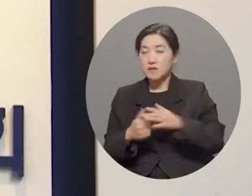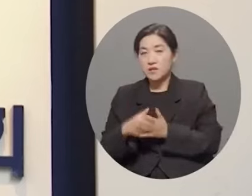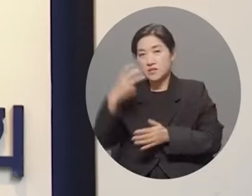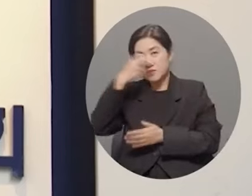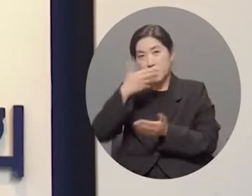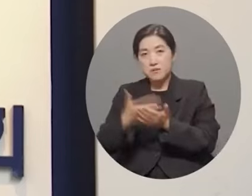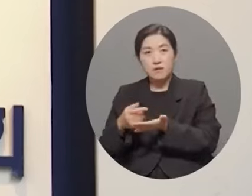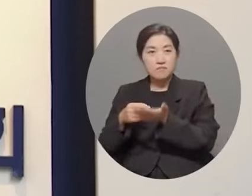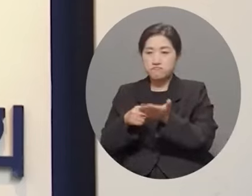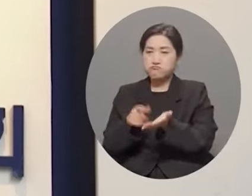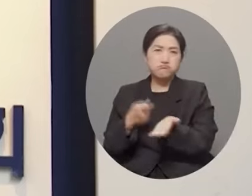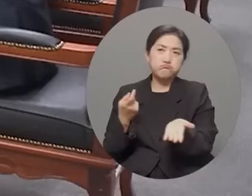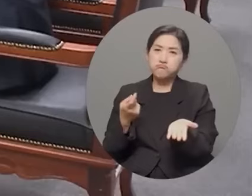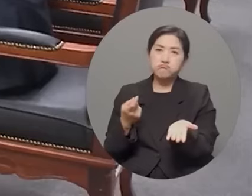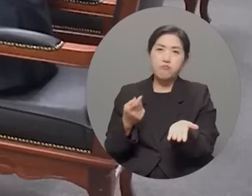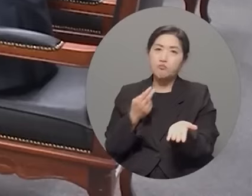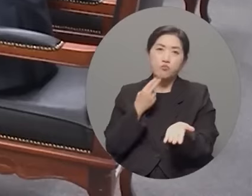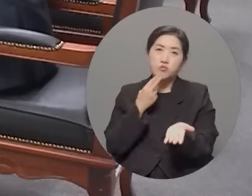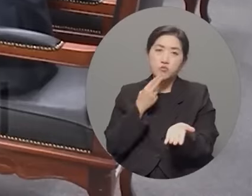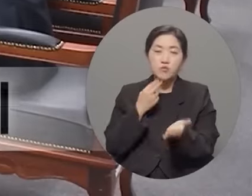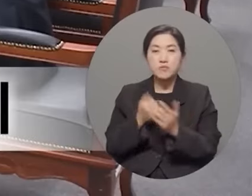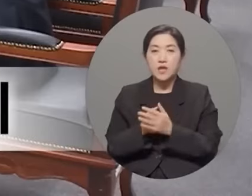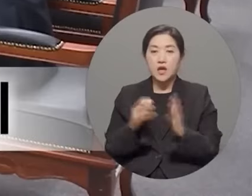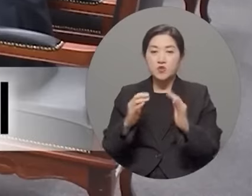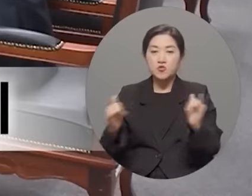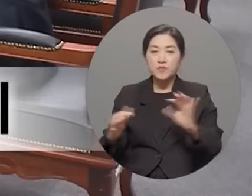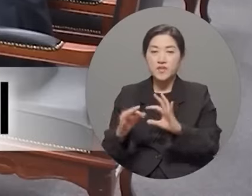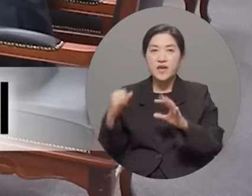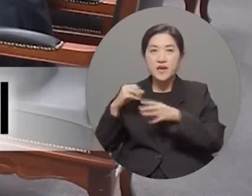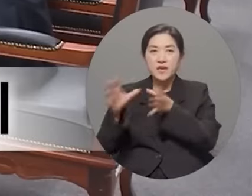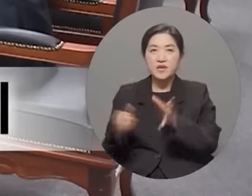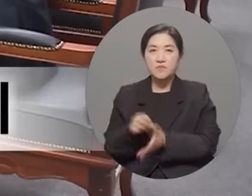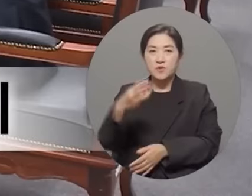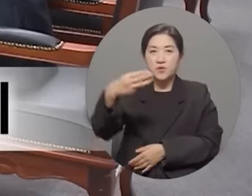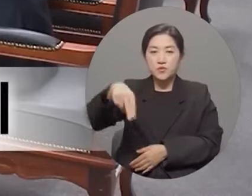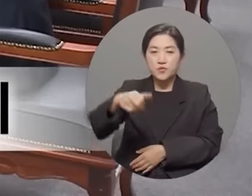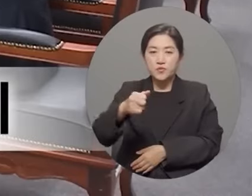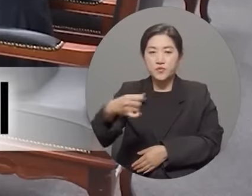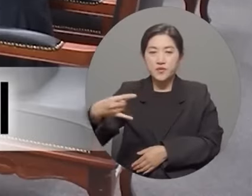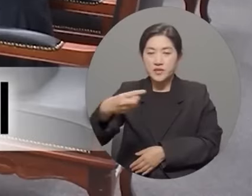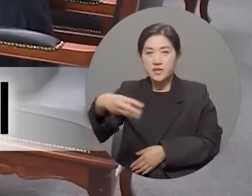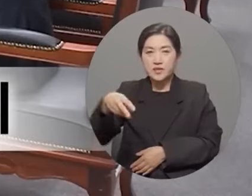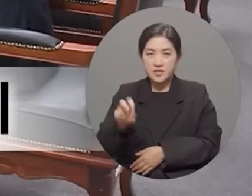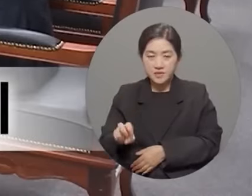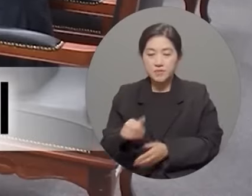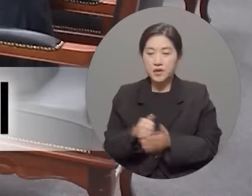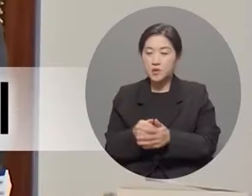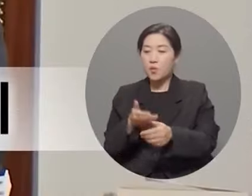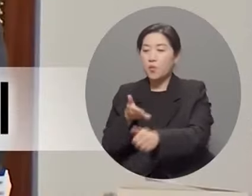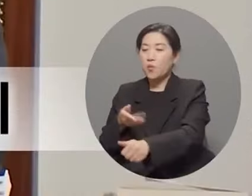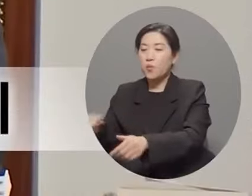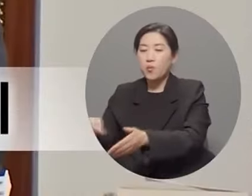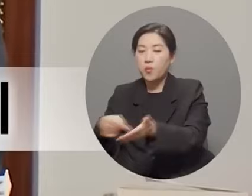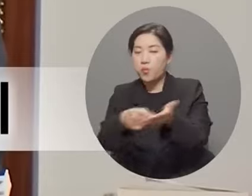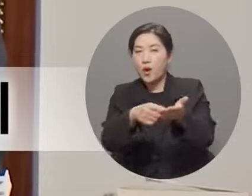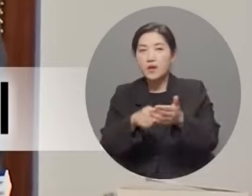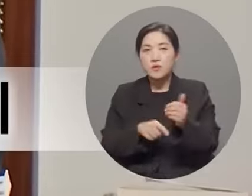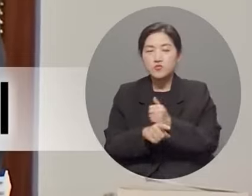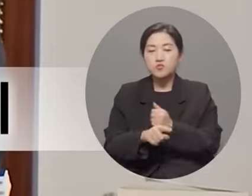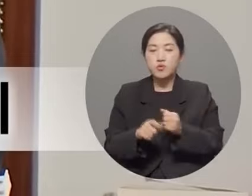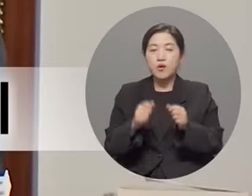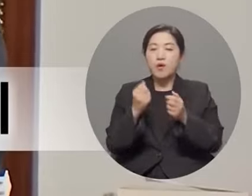요청이 거의 없었습니다 국민의 임은 류희인 방심 위원장의 청부 민원 의욕 수사는 지지부진하면서